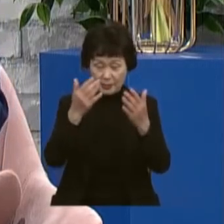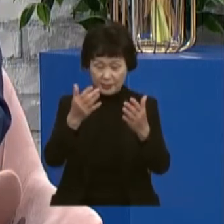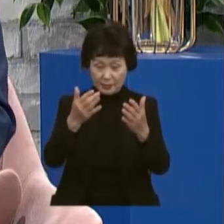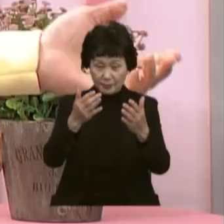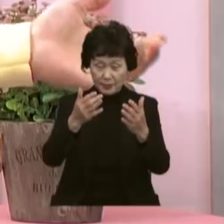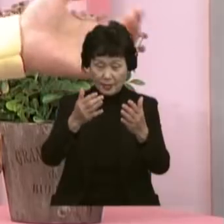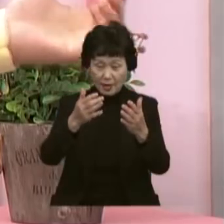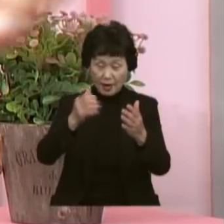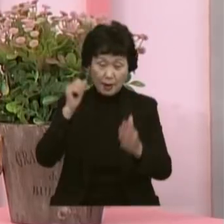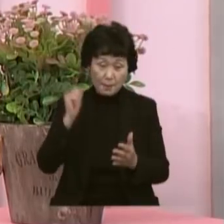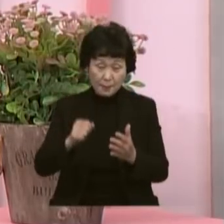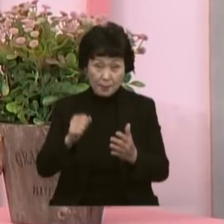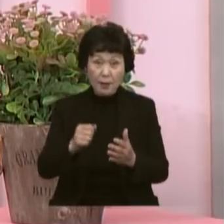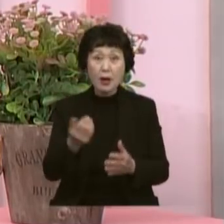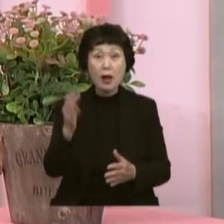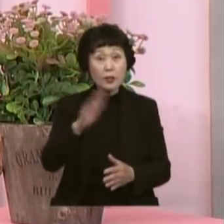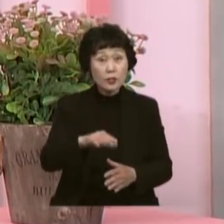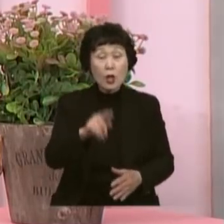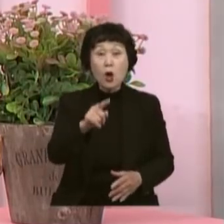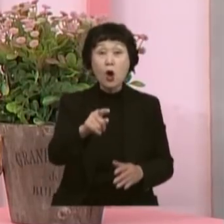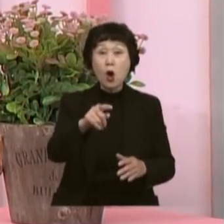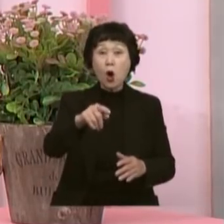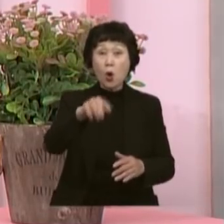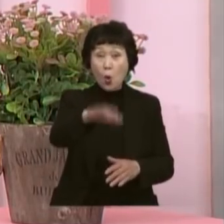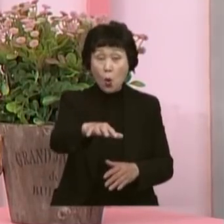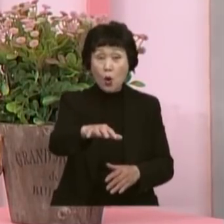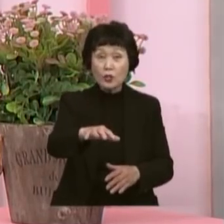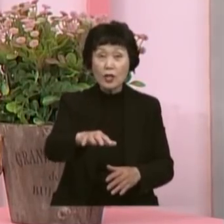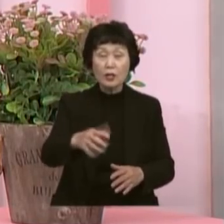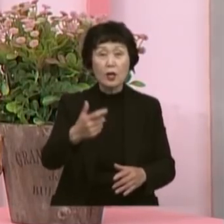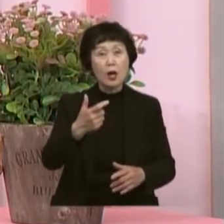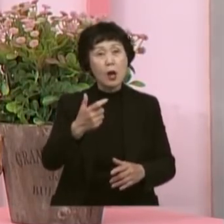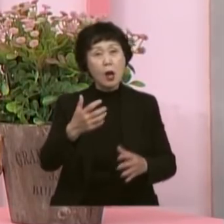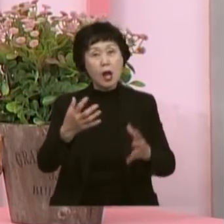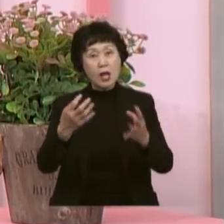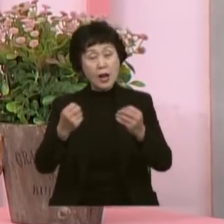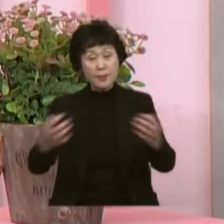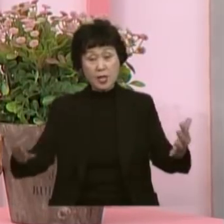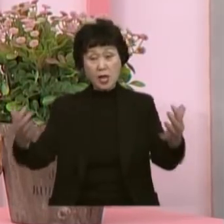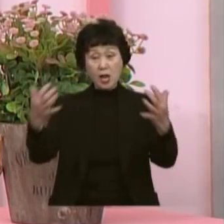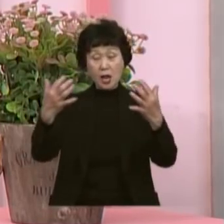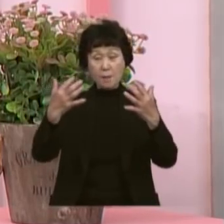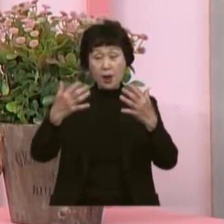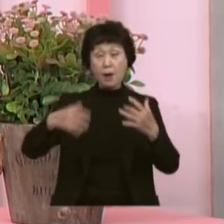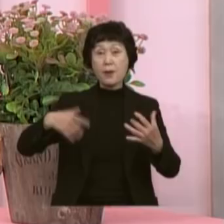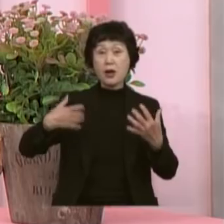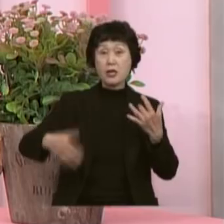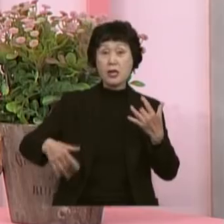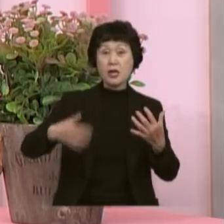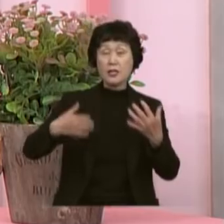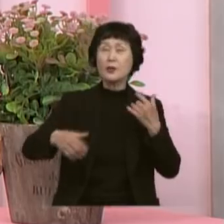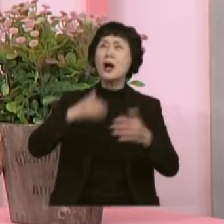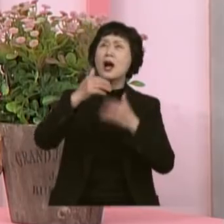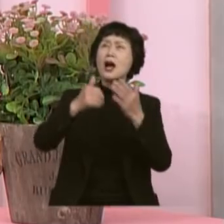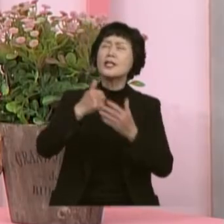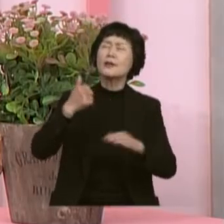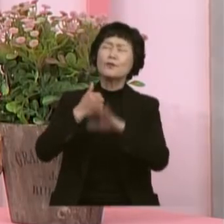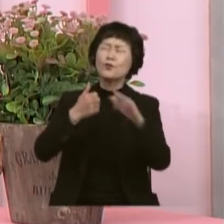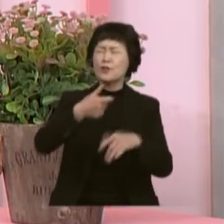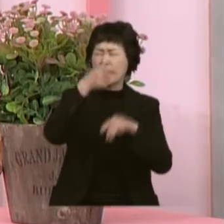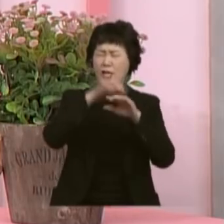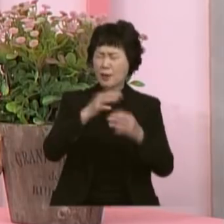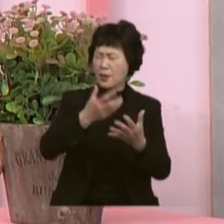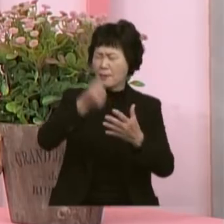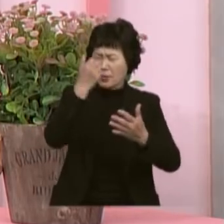있죠. 한 6명, 7명이 기타 메고 나오더니 하나님 뭐 하나님 우리 예배를 받아주시고요. 뭐 이러고 막 그래요. 그러더니 뭐야 이게